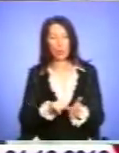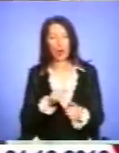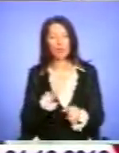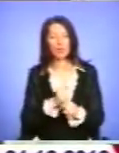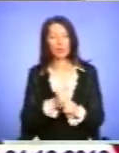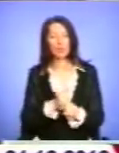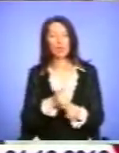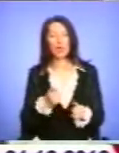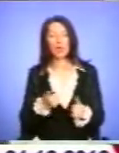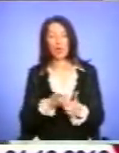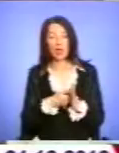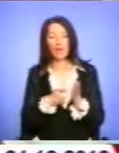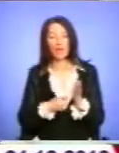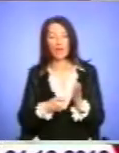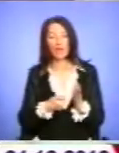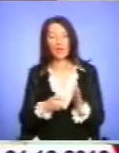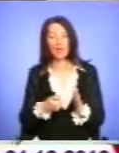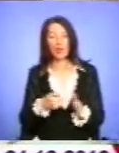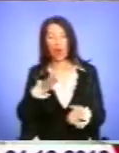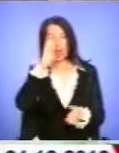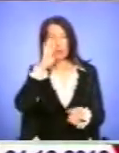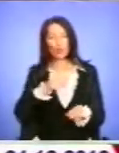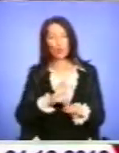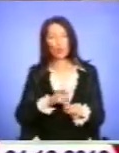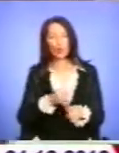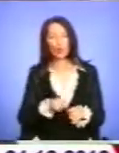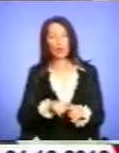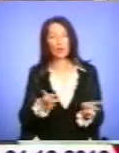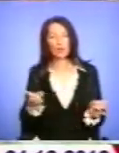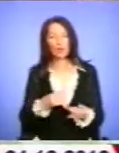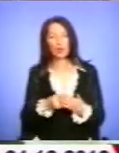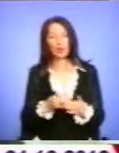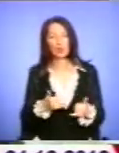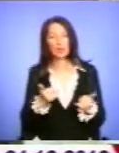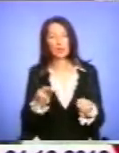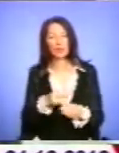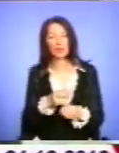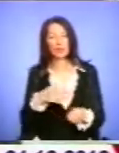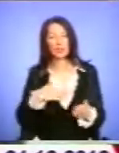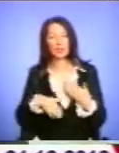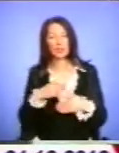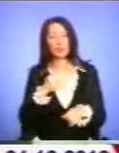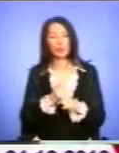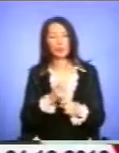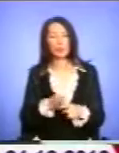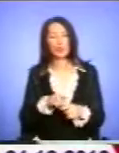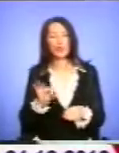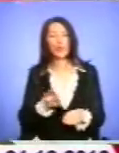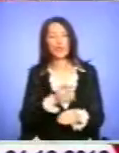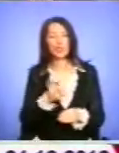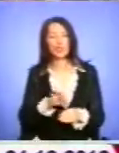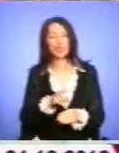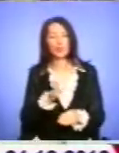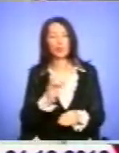виріб тому хлопчику хворому, якому потрібні кошти на лікування. Я з радістю робила ту вишивку з бісером.